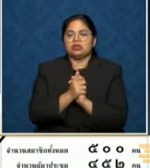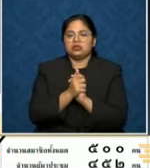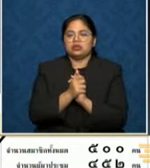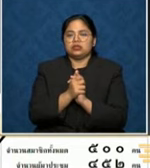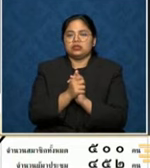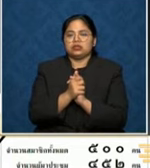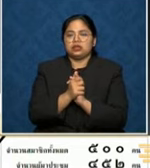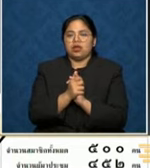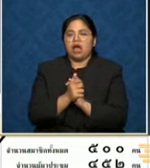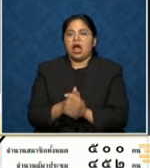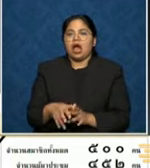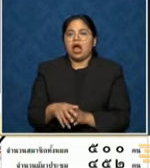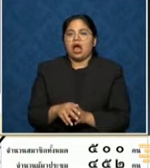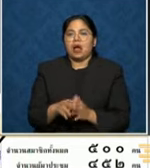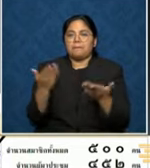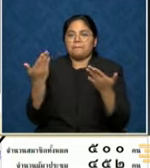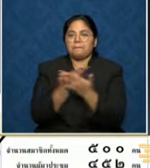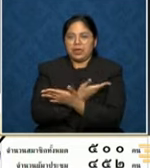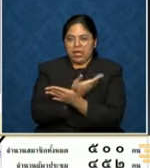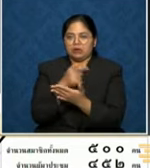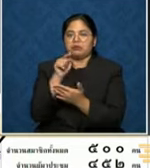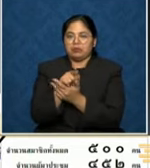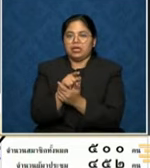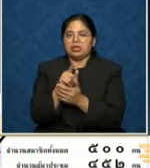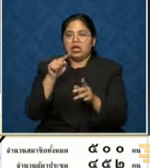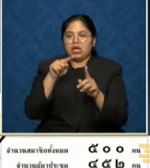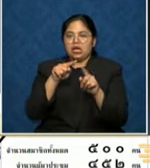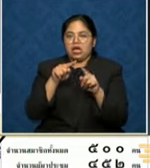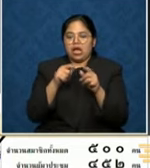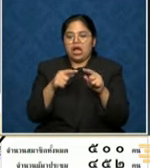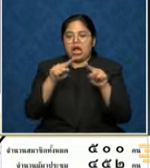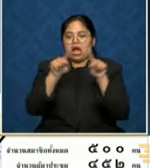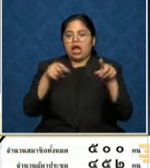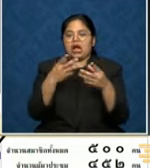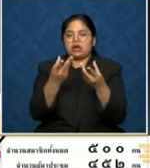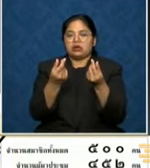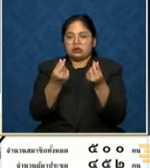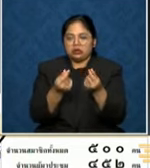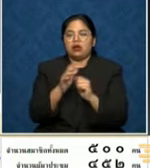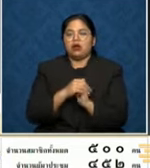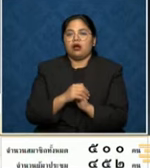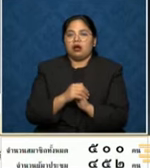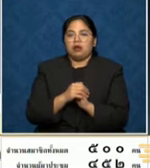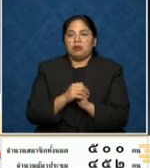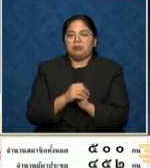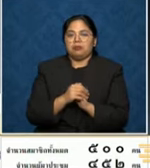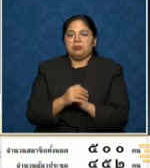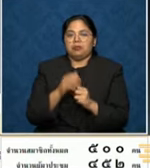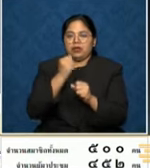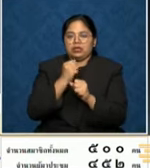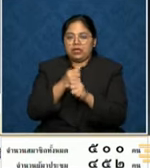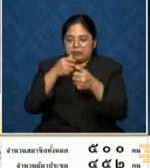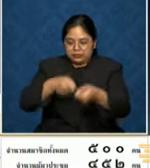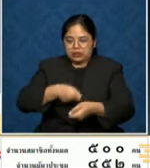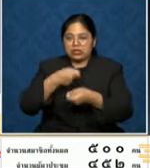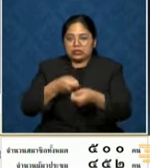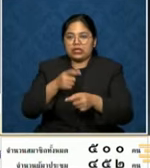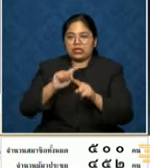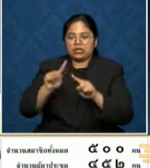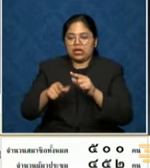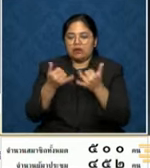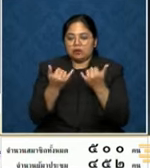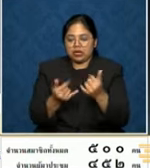นดเพื่อการเกษตรเราต้องการให้สปก.ซึ่งจะทำบันทึก MOU กันวันที่10นี้พร้อมกับนะครับนโยบาย